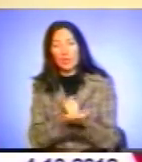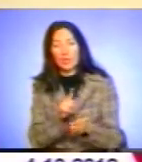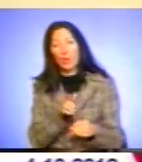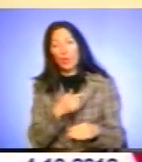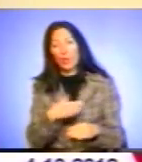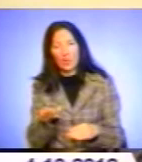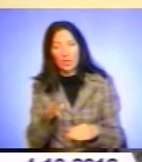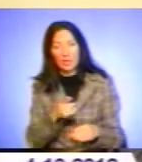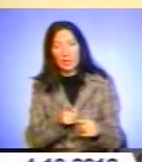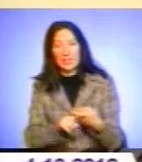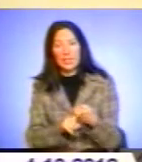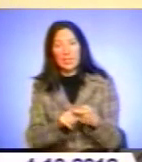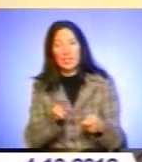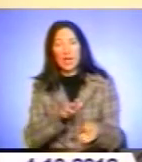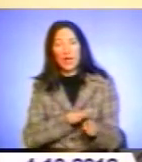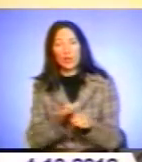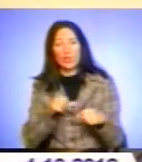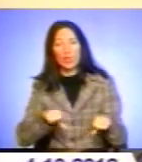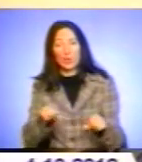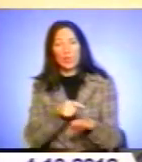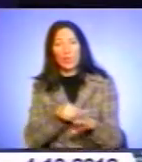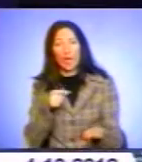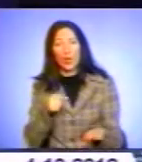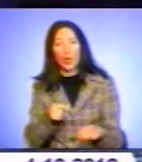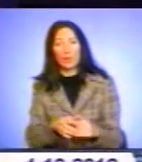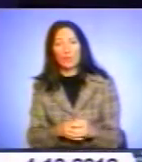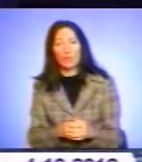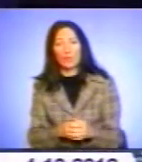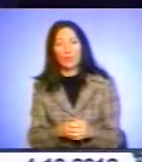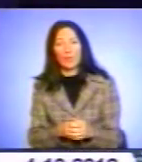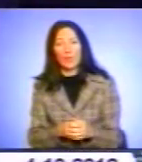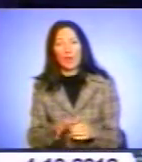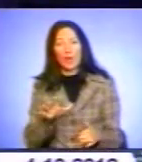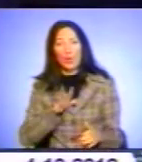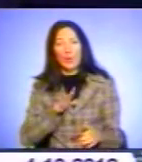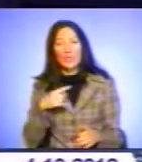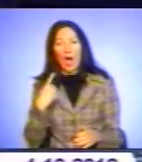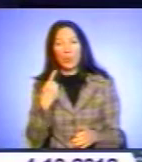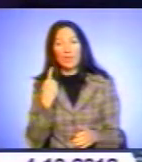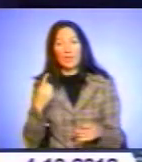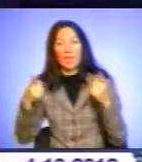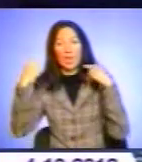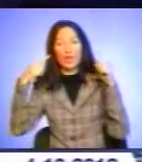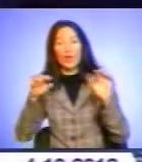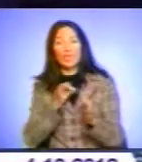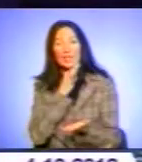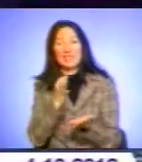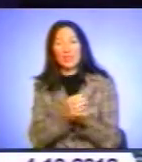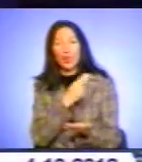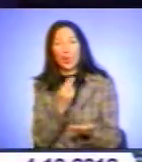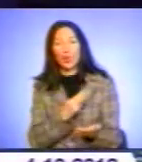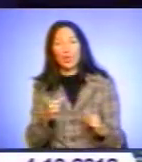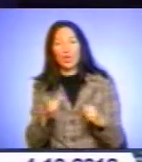вже залежить, як виконавчий комітет на це відреагує. Відбувся обласний творчий звіт художніх колективів